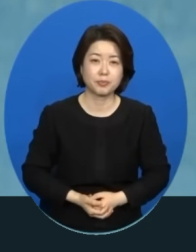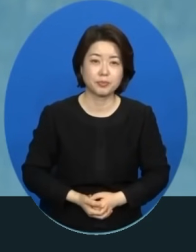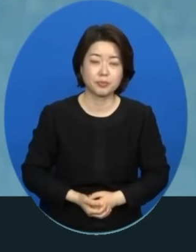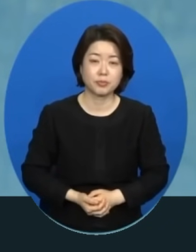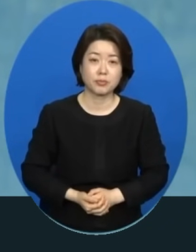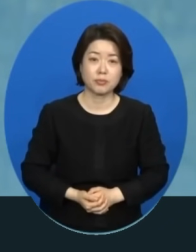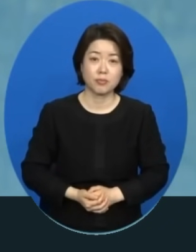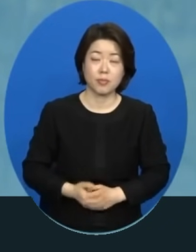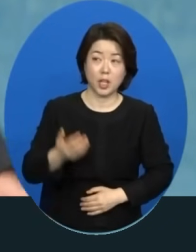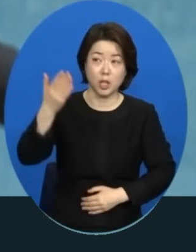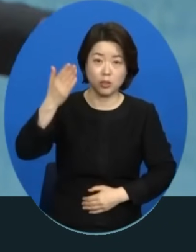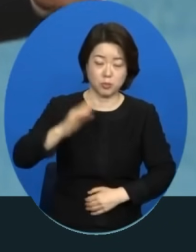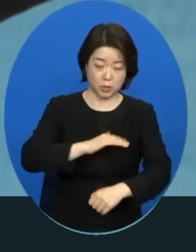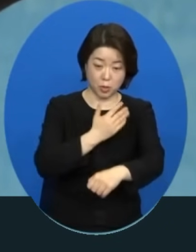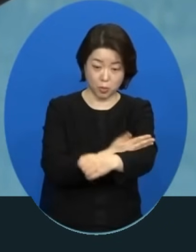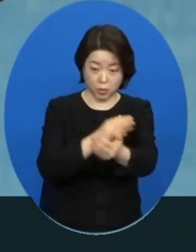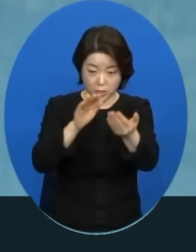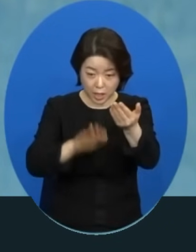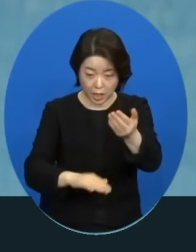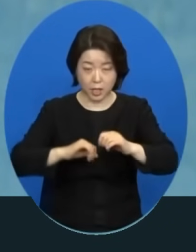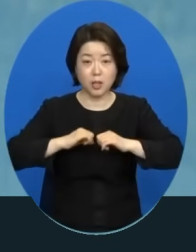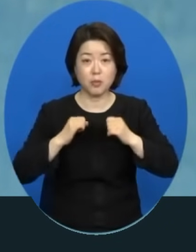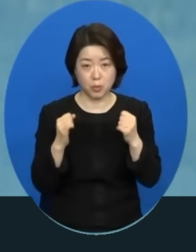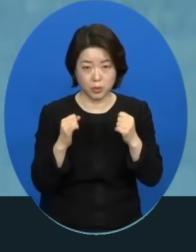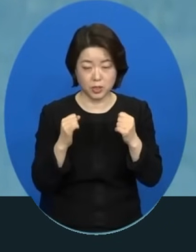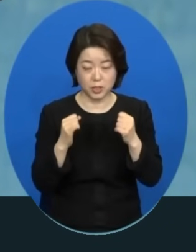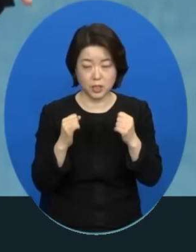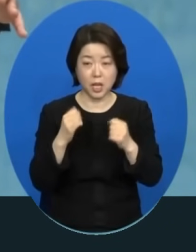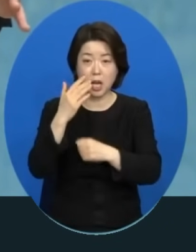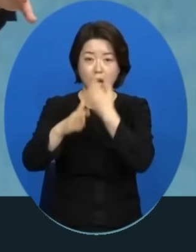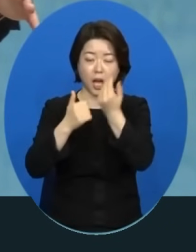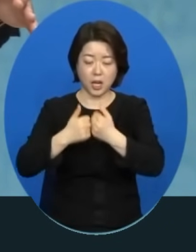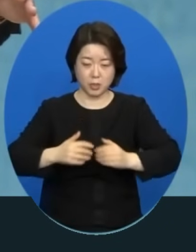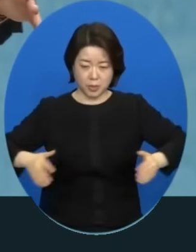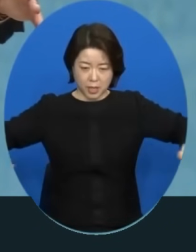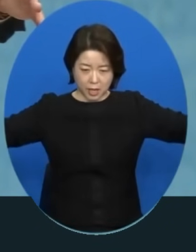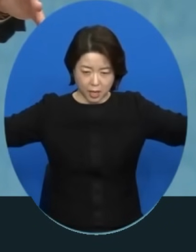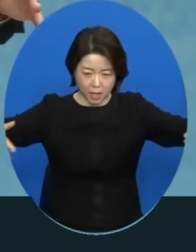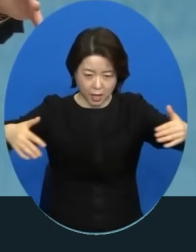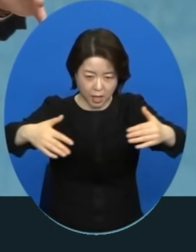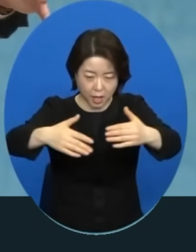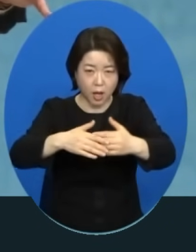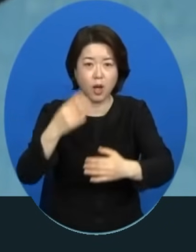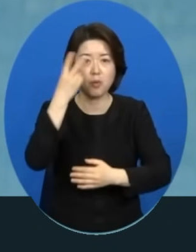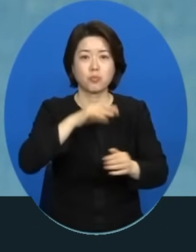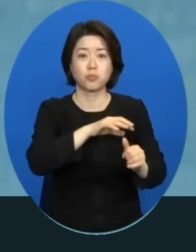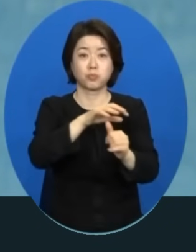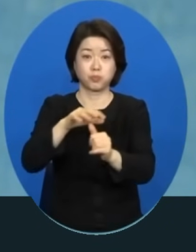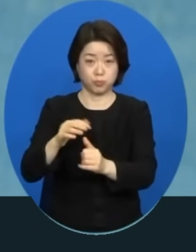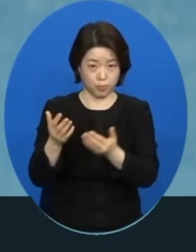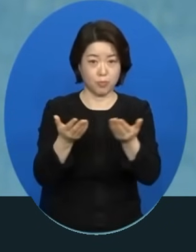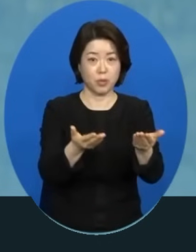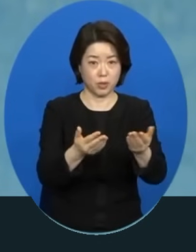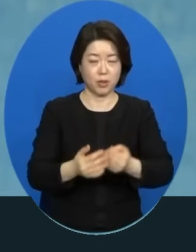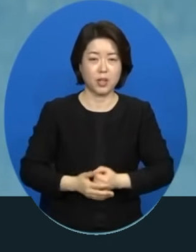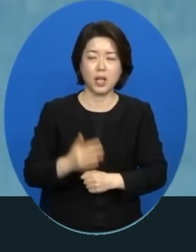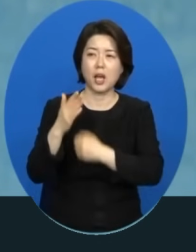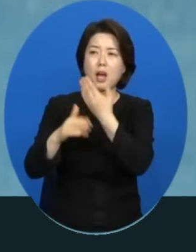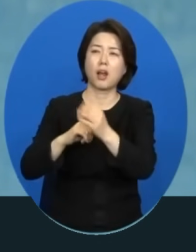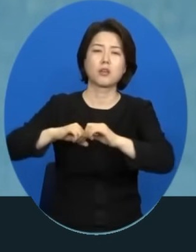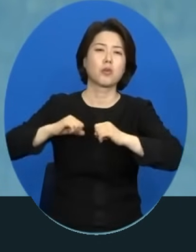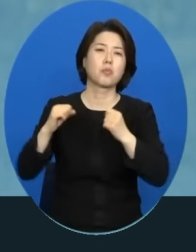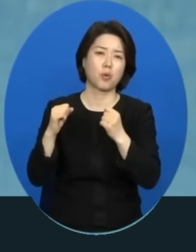그분의 권위 아래 복종한 자를 하나님이 그의 날개로 덮어 보호하신다. 그러니까 하나님께 복종하라.